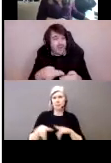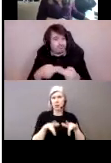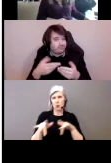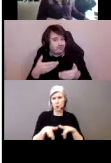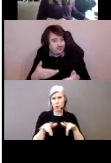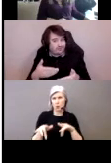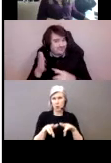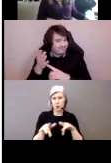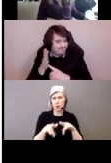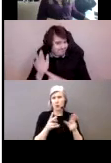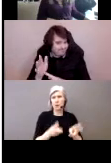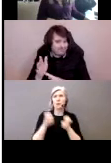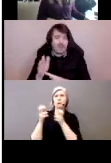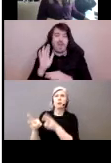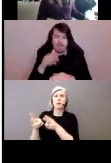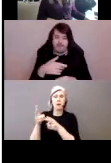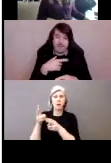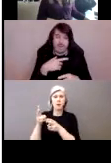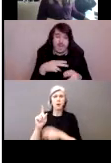le lien de ces enregistrements.